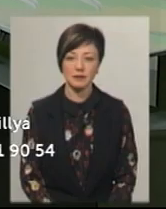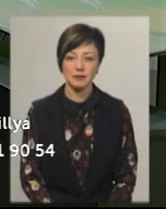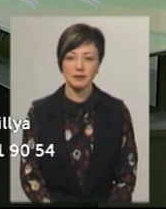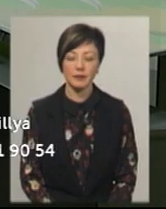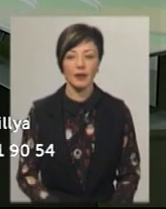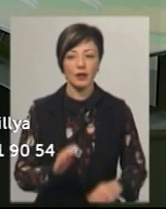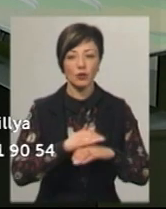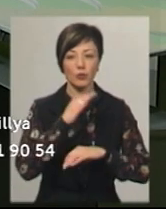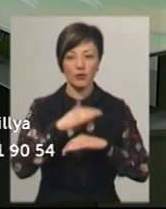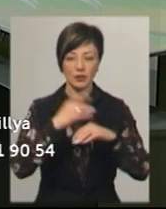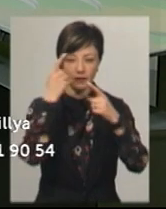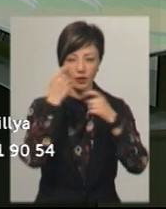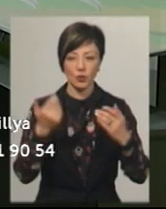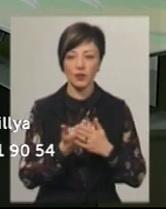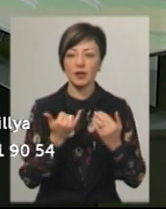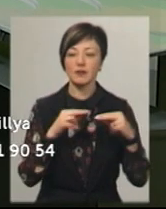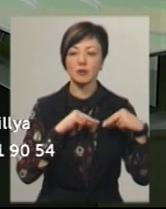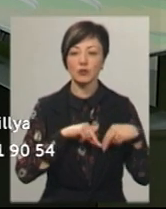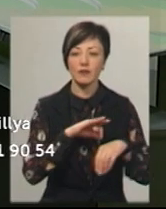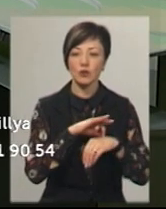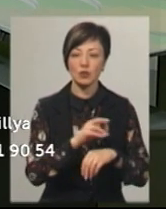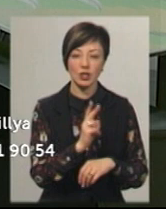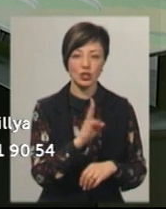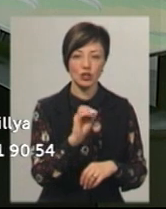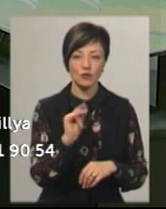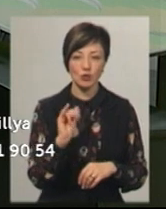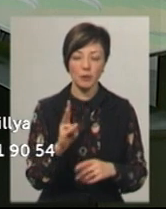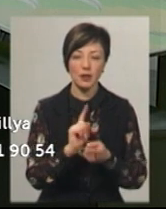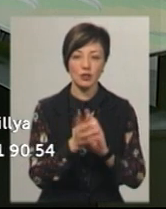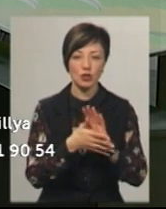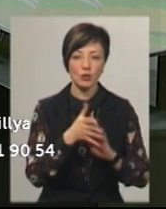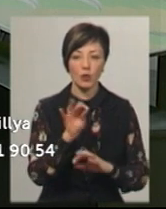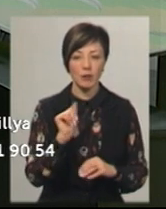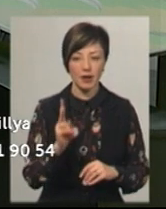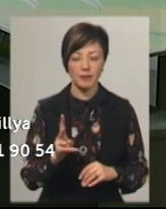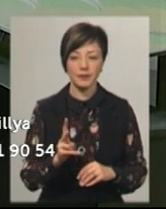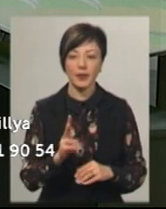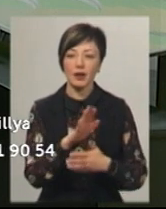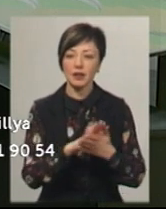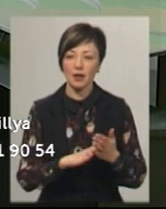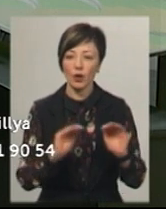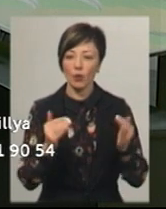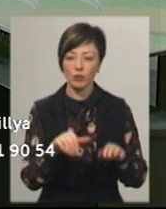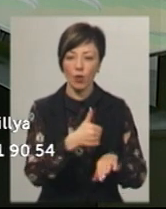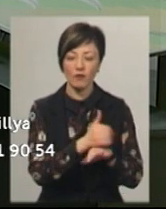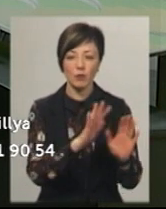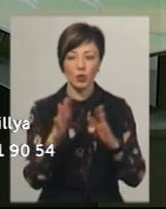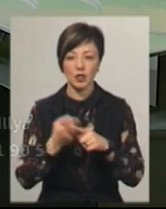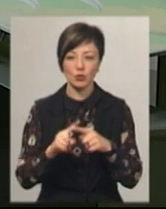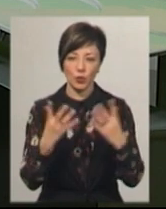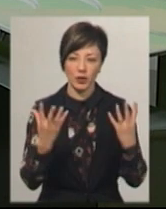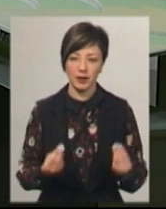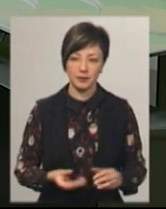Доброго вечора. В ефірі новини. Для вас у студії працюють ведуча Катерина Шевчук. На жест умову перекладає Ольга Рибак. Далі коротко про головні події цього